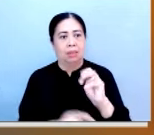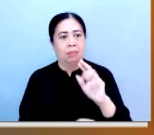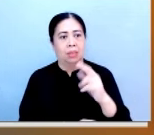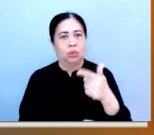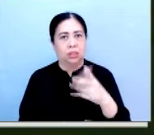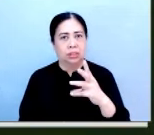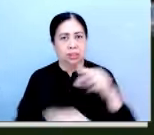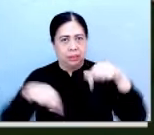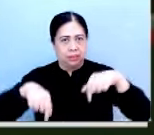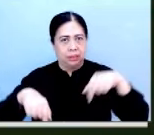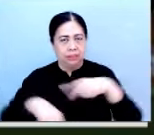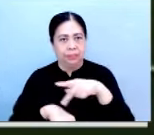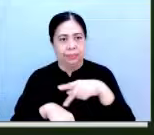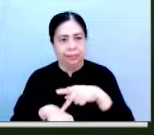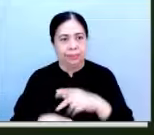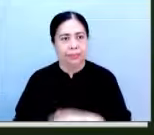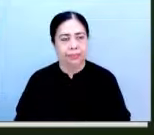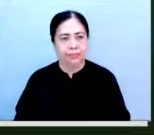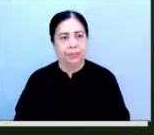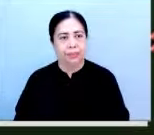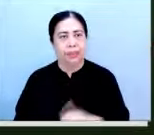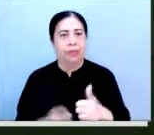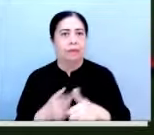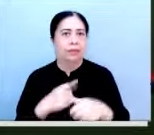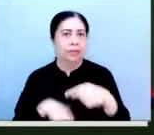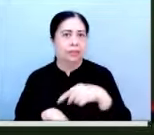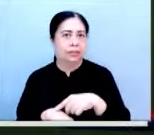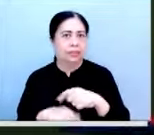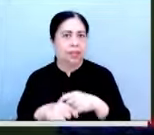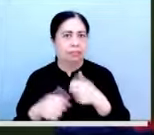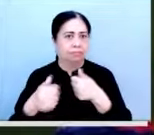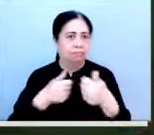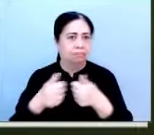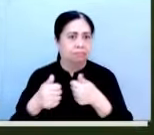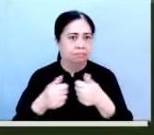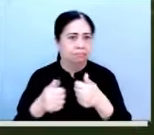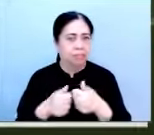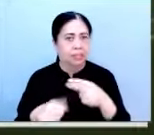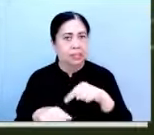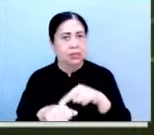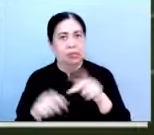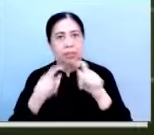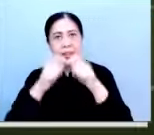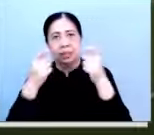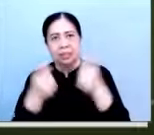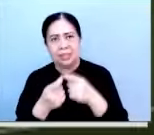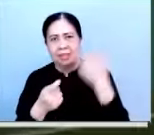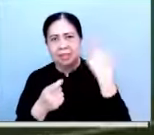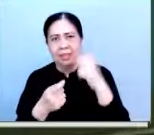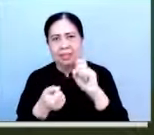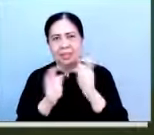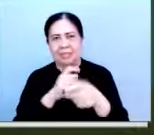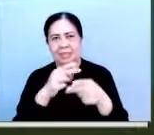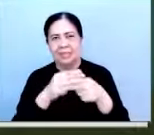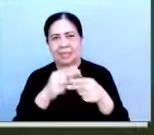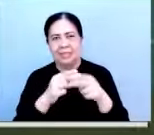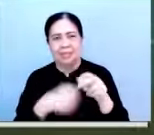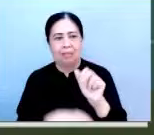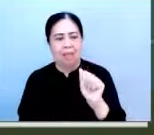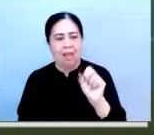Memorial Stadium. Ito ang unang beses na sasabak sa competitive games ang national team mula nang iritiro nila ang moniker na